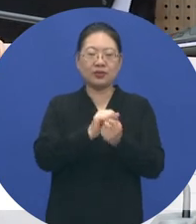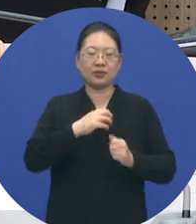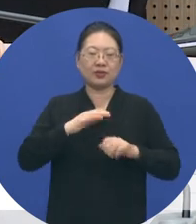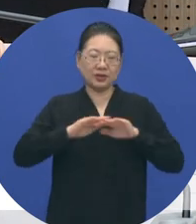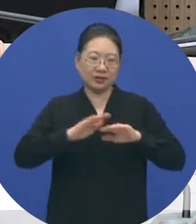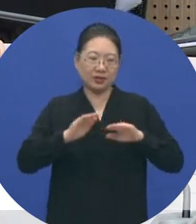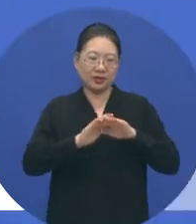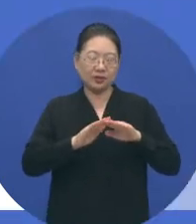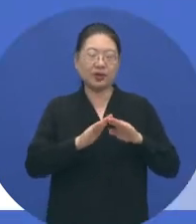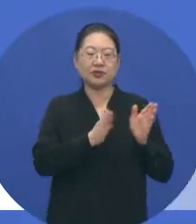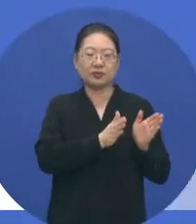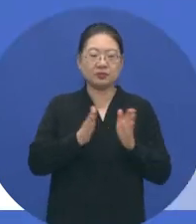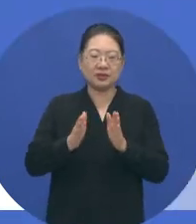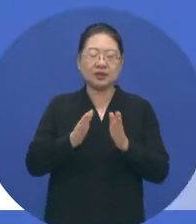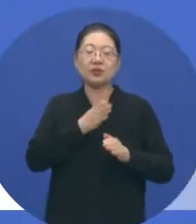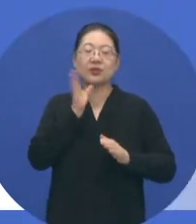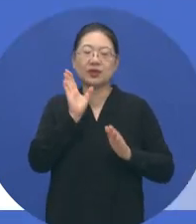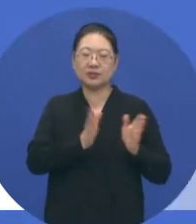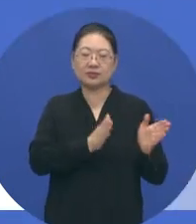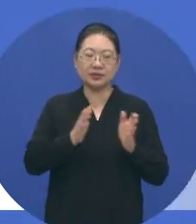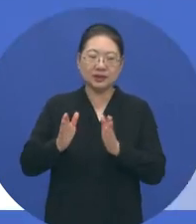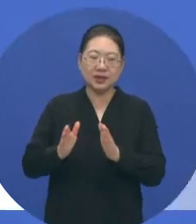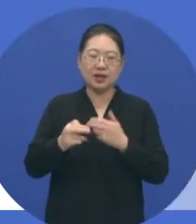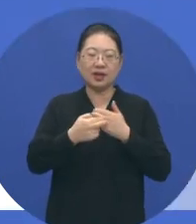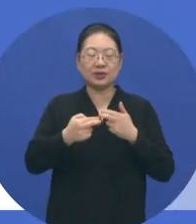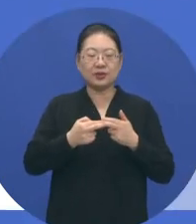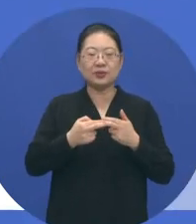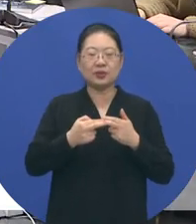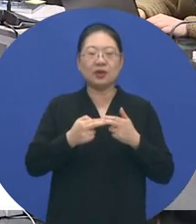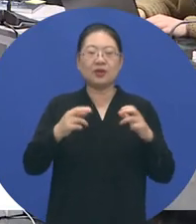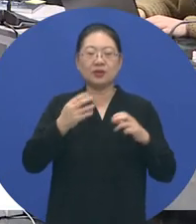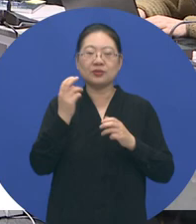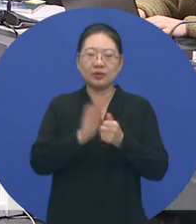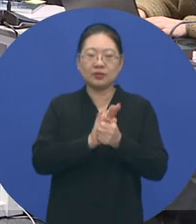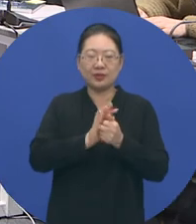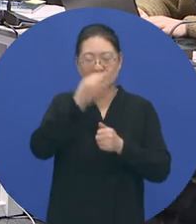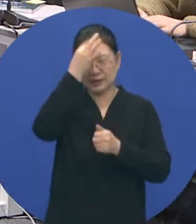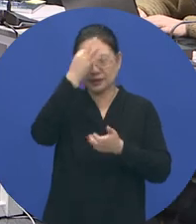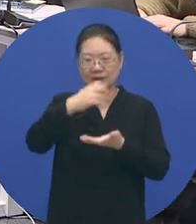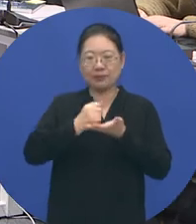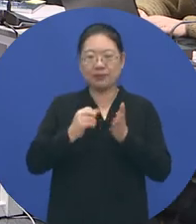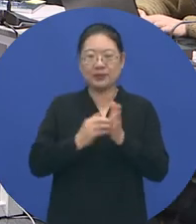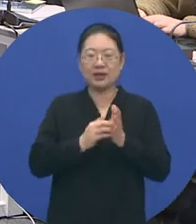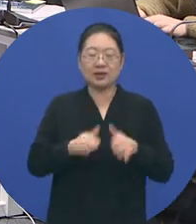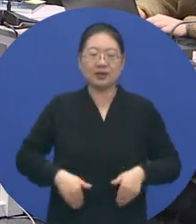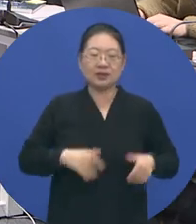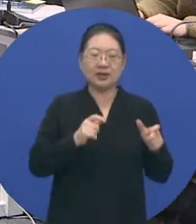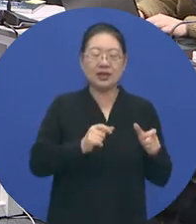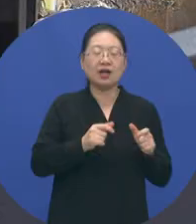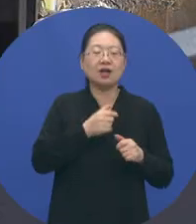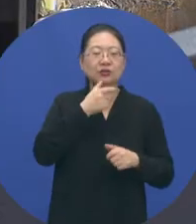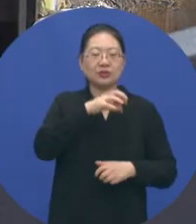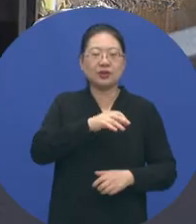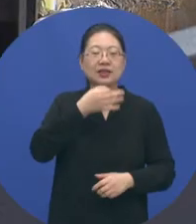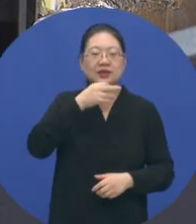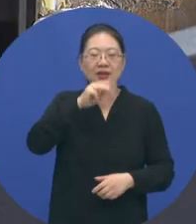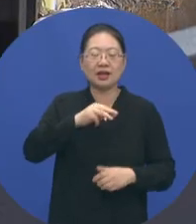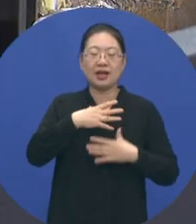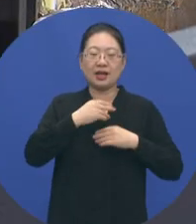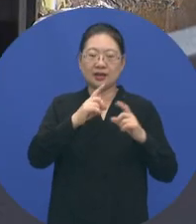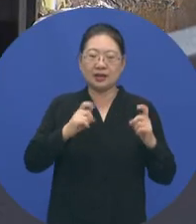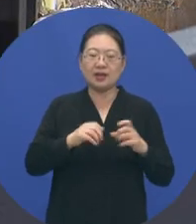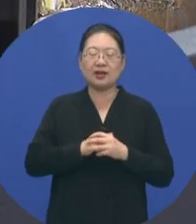위기 대응은 물론 고령화에 대비한 의료와 돌봄 기능을 갖추게 됩니다. 현재 경기도에는 남부지역 수원 이천 안성과